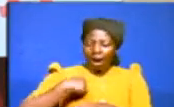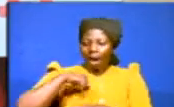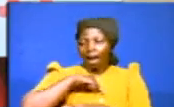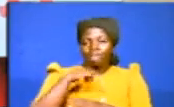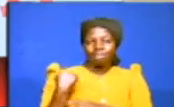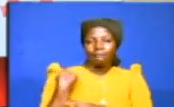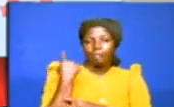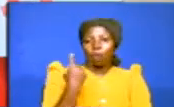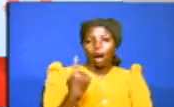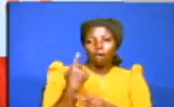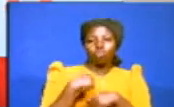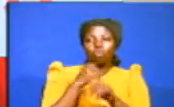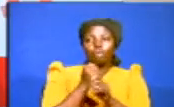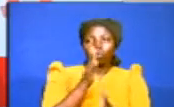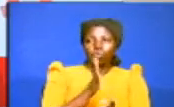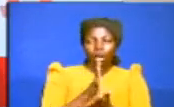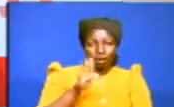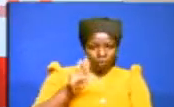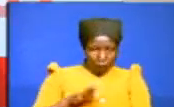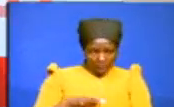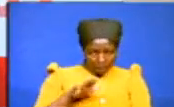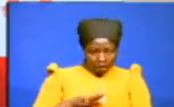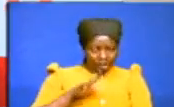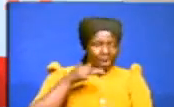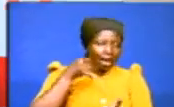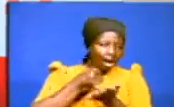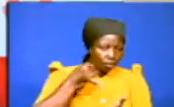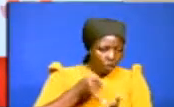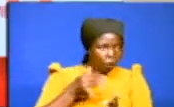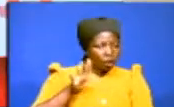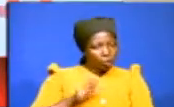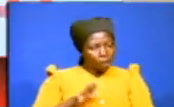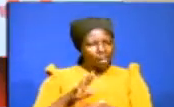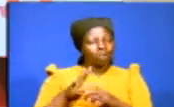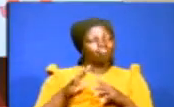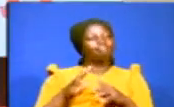kuhakikisha kwamba akina mama wanajumuishwa na wanakaa kwa meza wakati